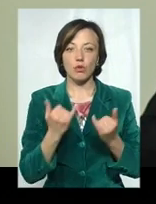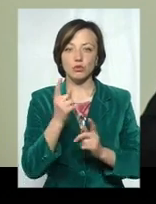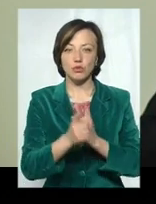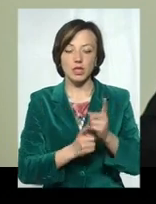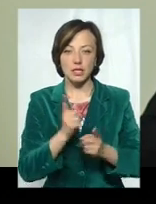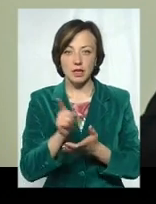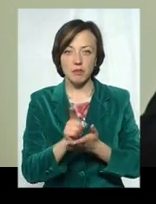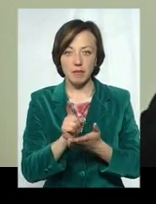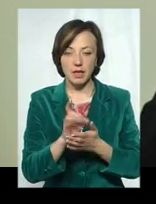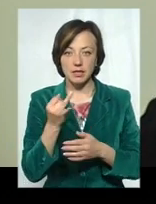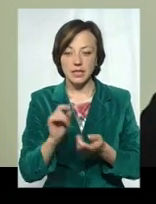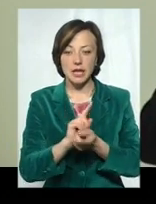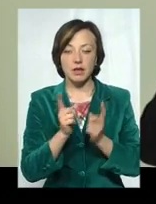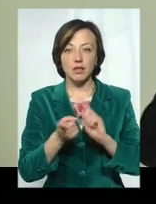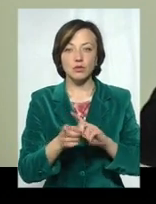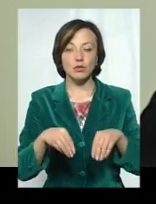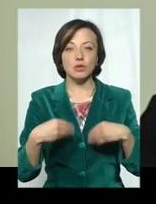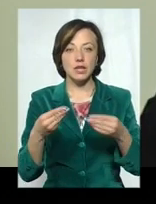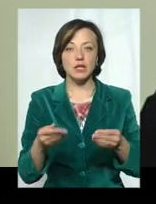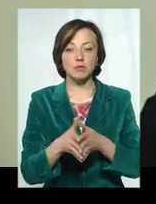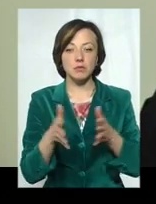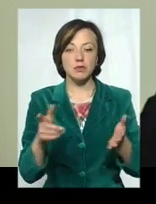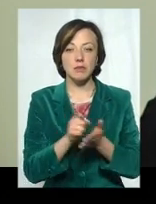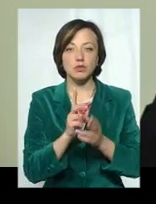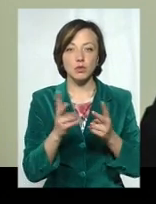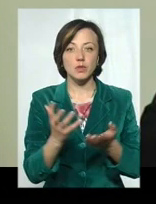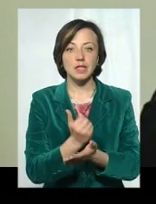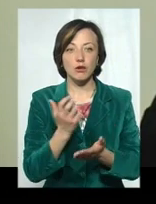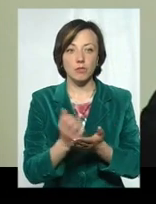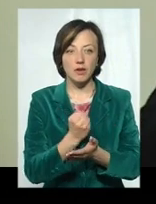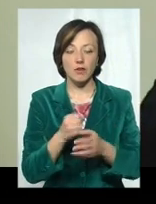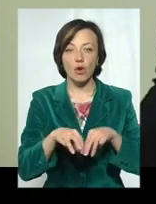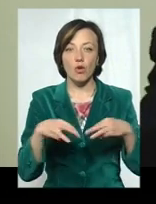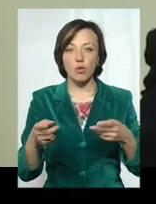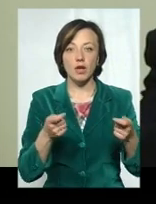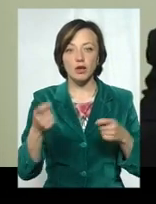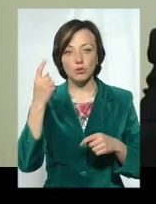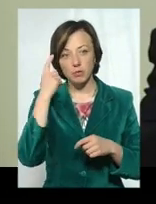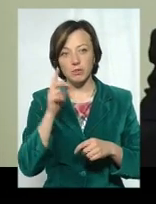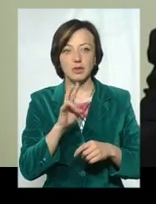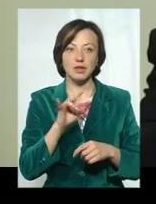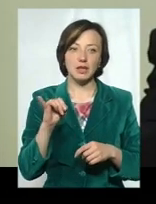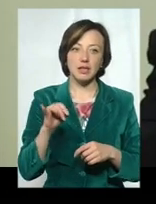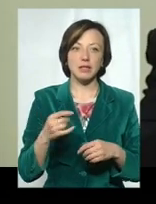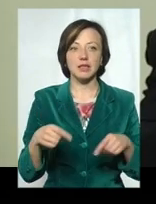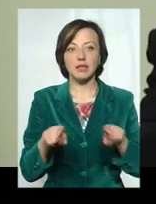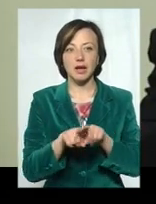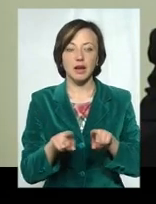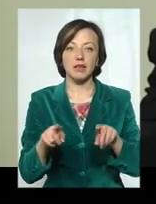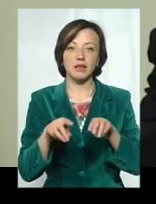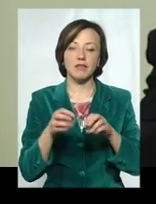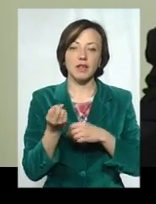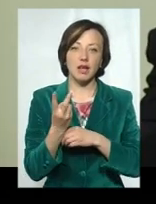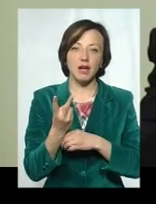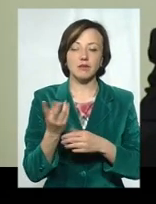пенсії, і замість того, щоб дати більшу пенсію тим, хто заробив, уряд сидить і думає, ні, ну це ж так, це ж їх 12,